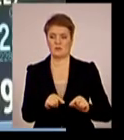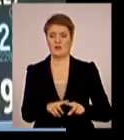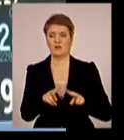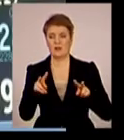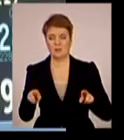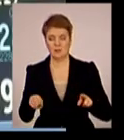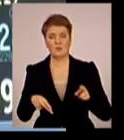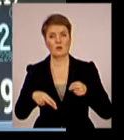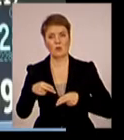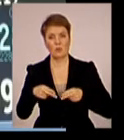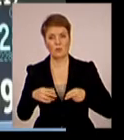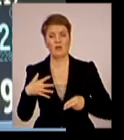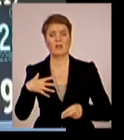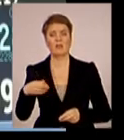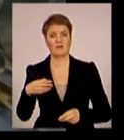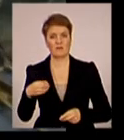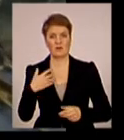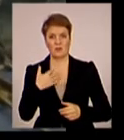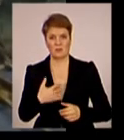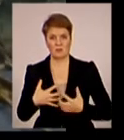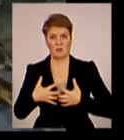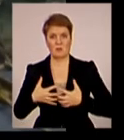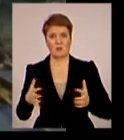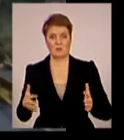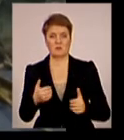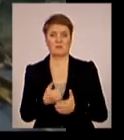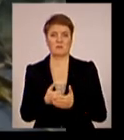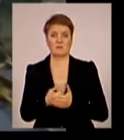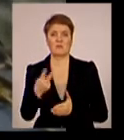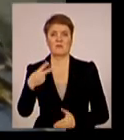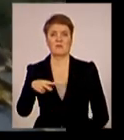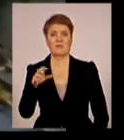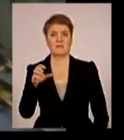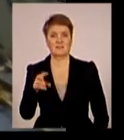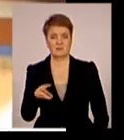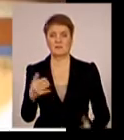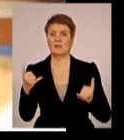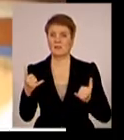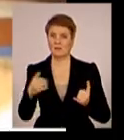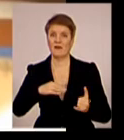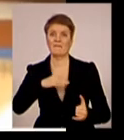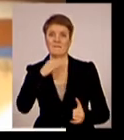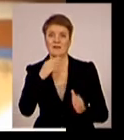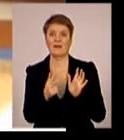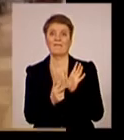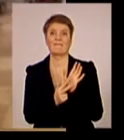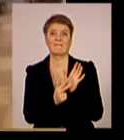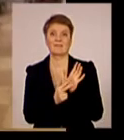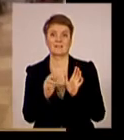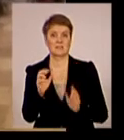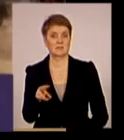само дотепер оперували і у Львові. Грудну клітку розрізали щонайменше на 20 сантиметрів. Тепер вистачає і 8.